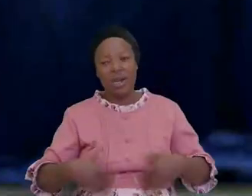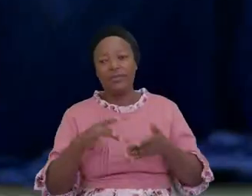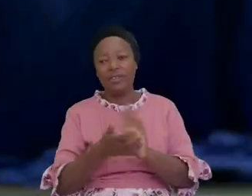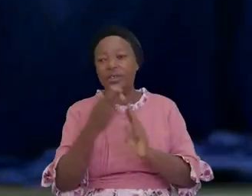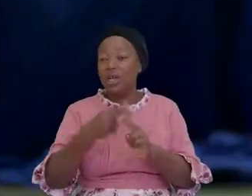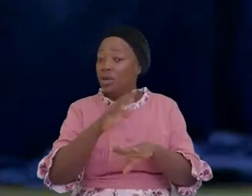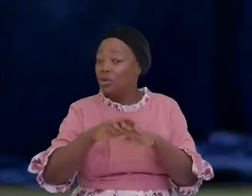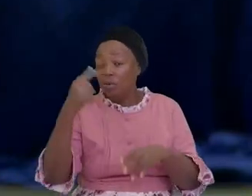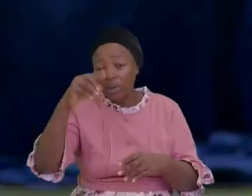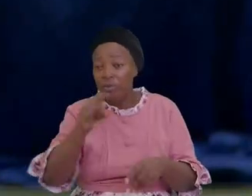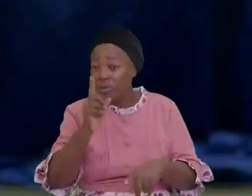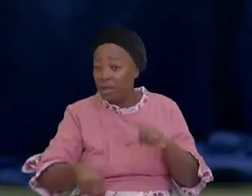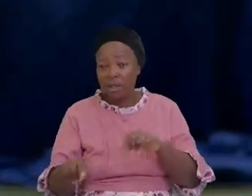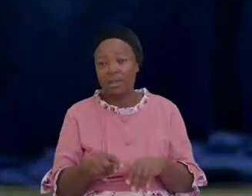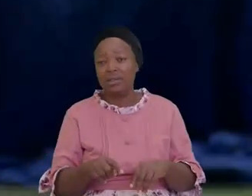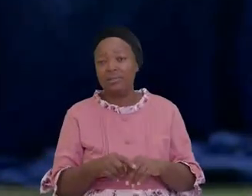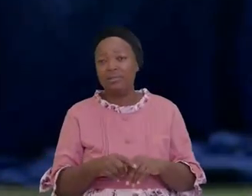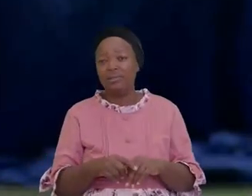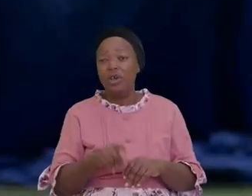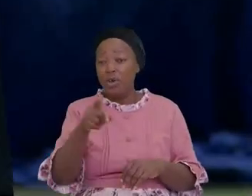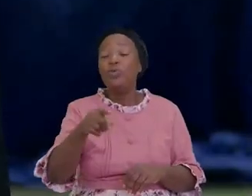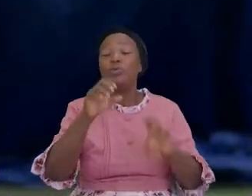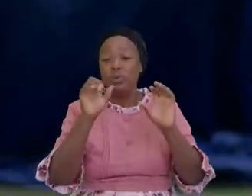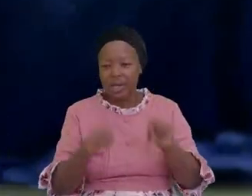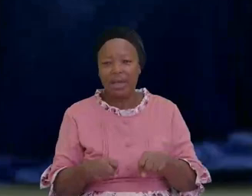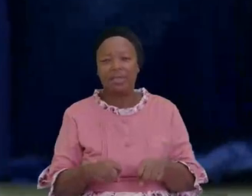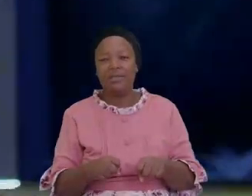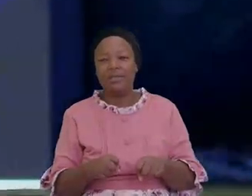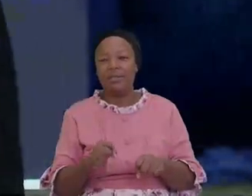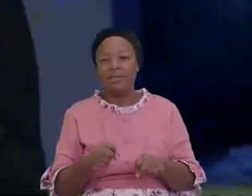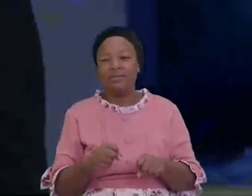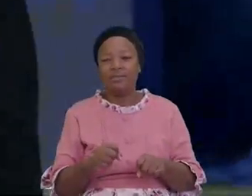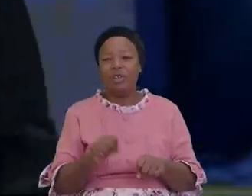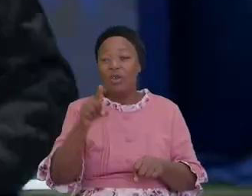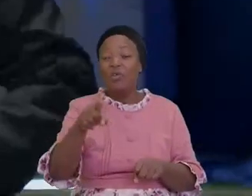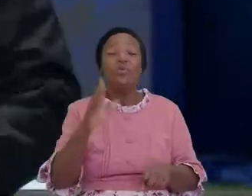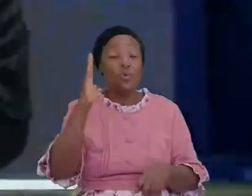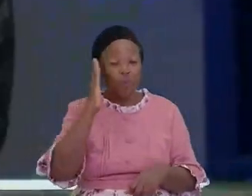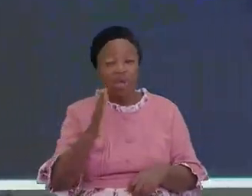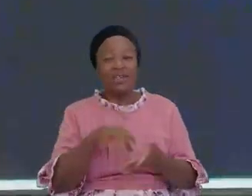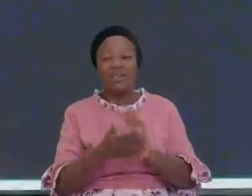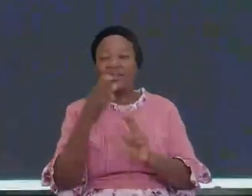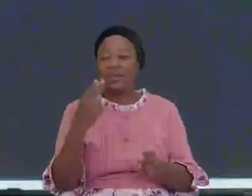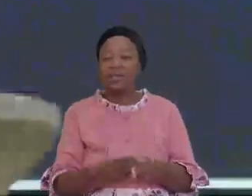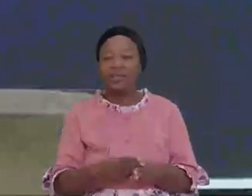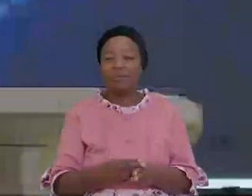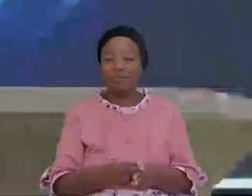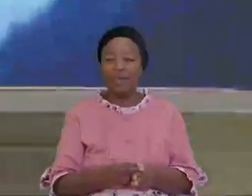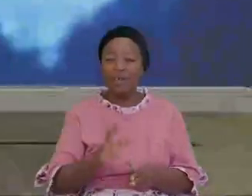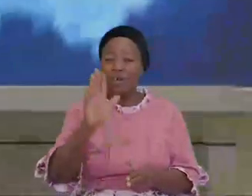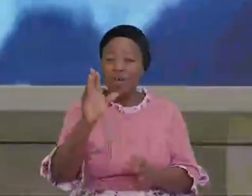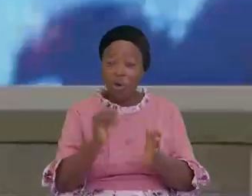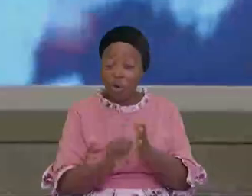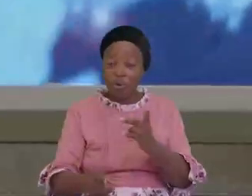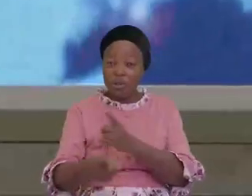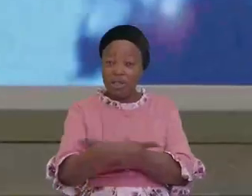Ne pensez pas que vous ne pouvez pas. Vous pouvez. Vous le ferez.